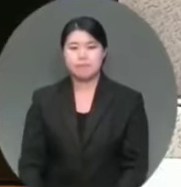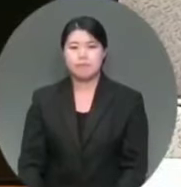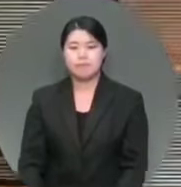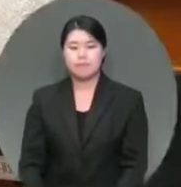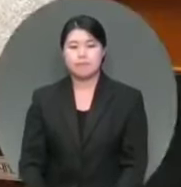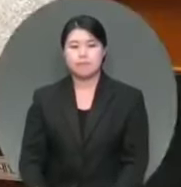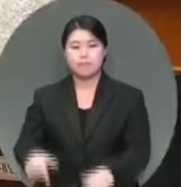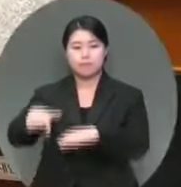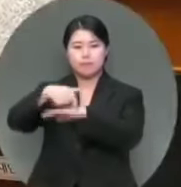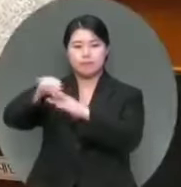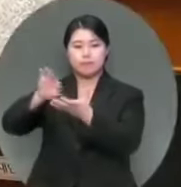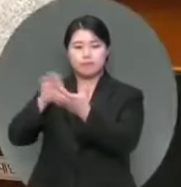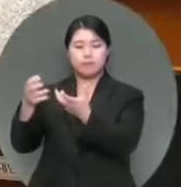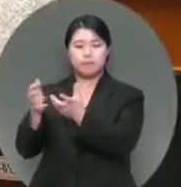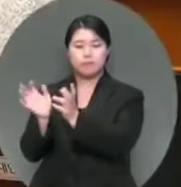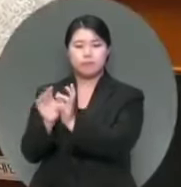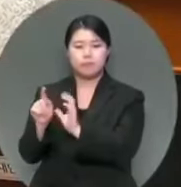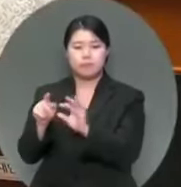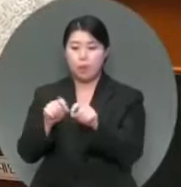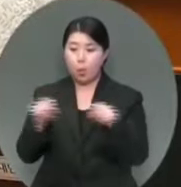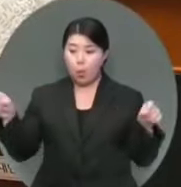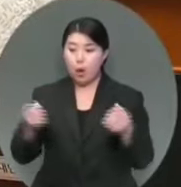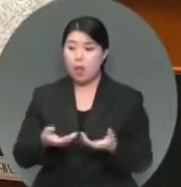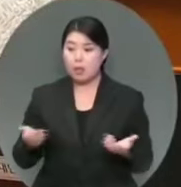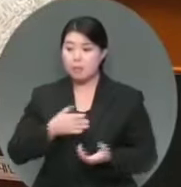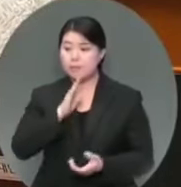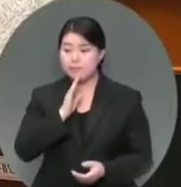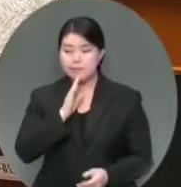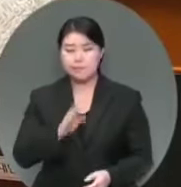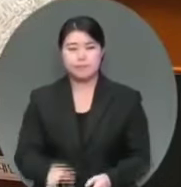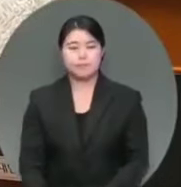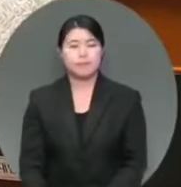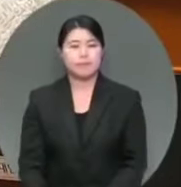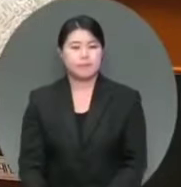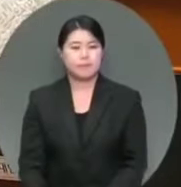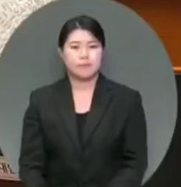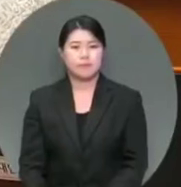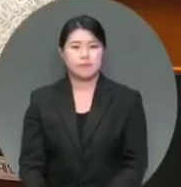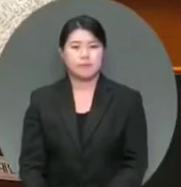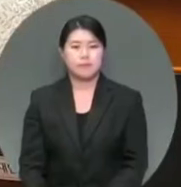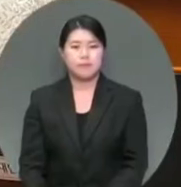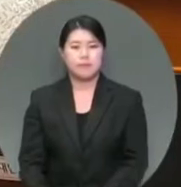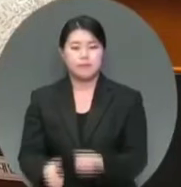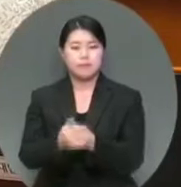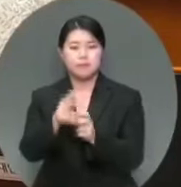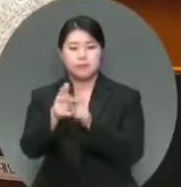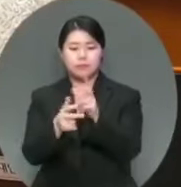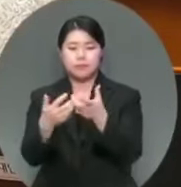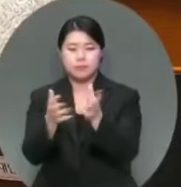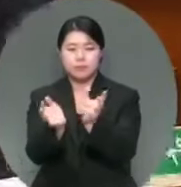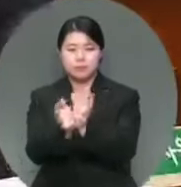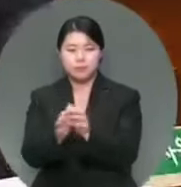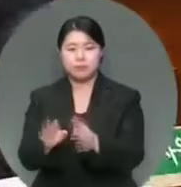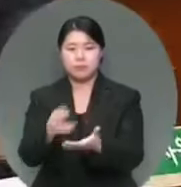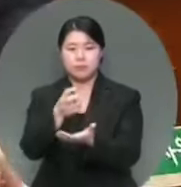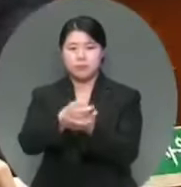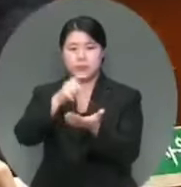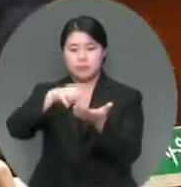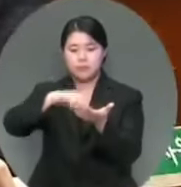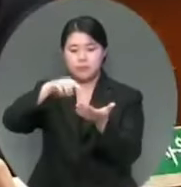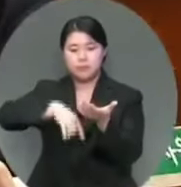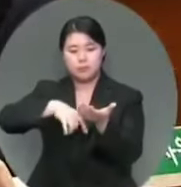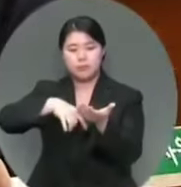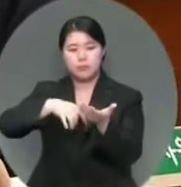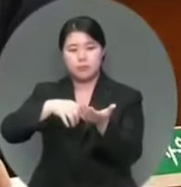네. 기재부에서도 네. 오랫동안 재직하셨죠? 네, 네. 예, 그래서 산자부도 지금 예컨대 법인세 세수